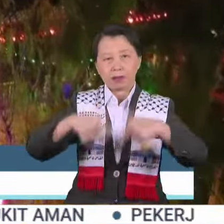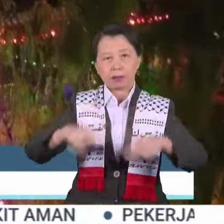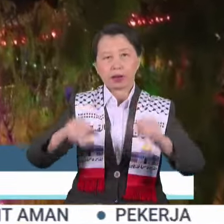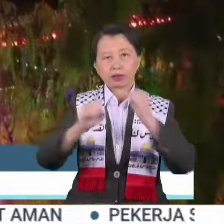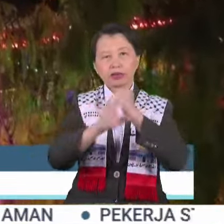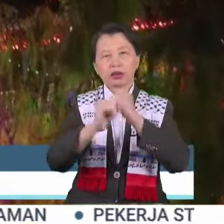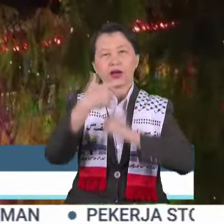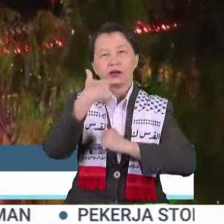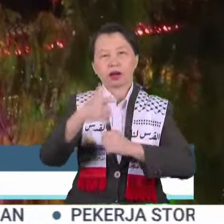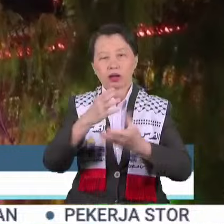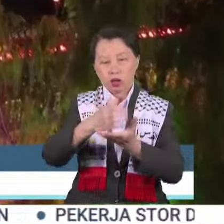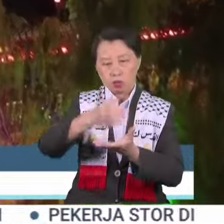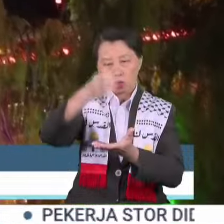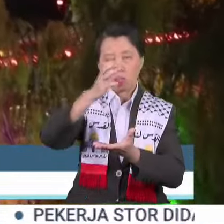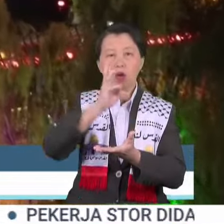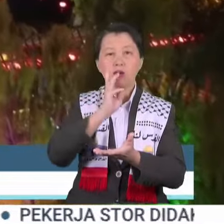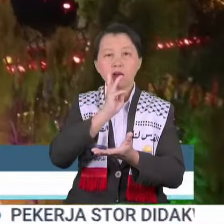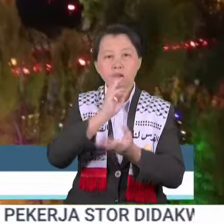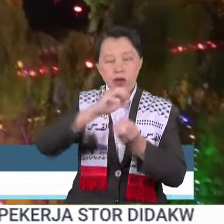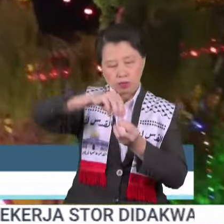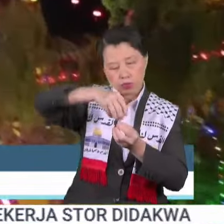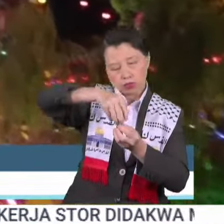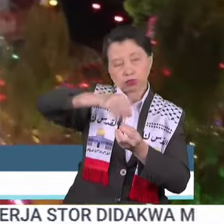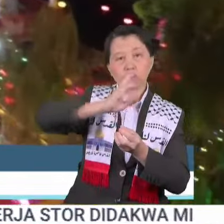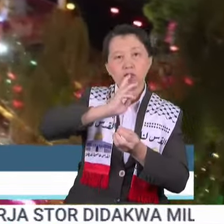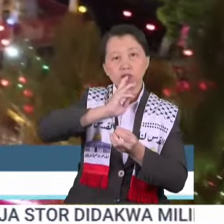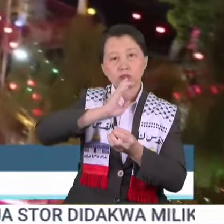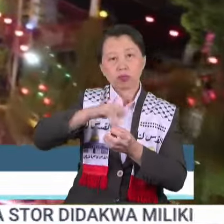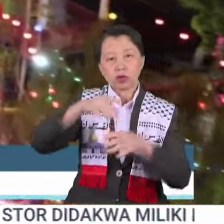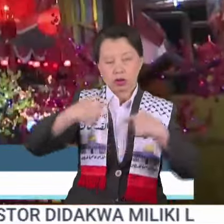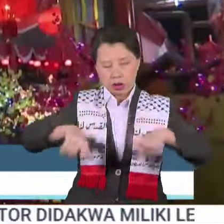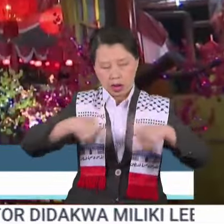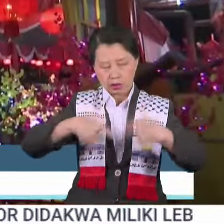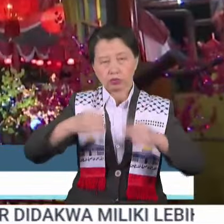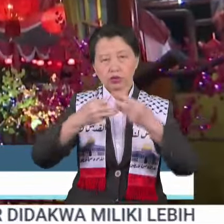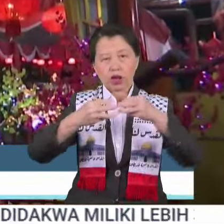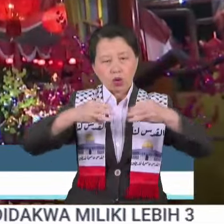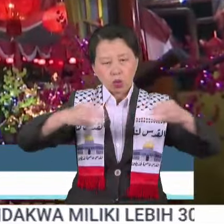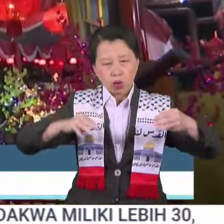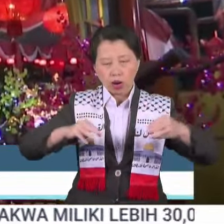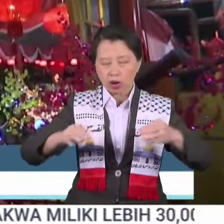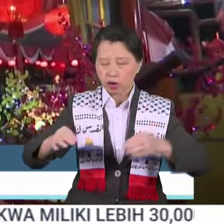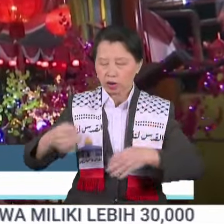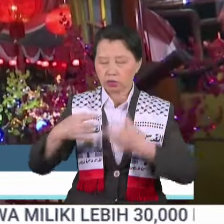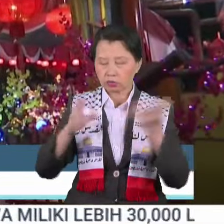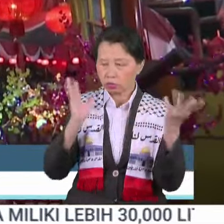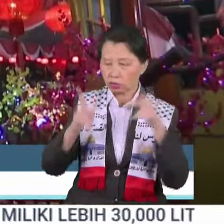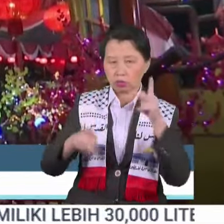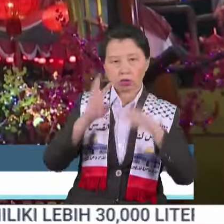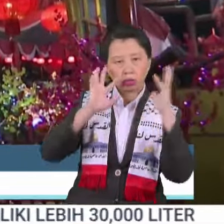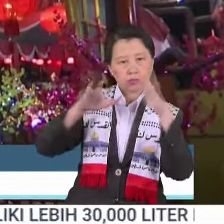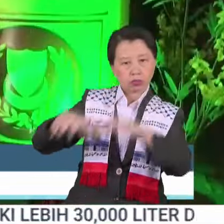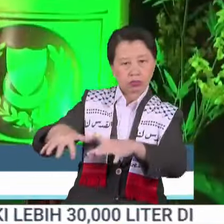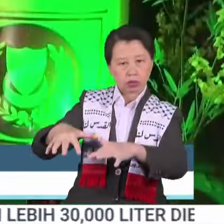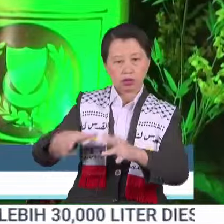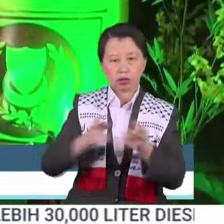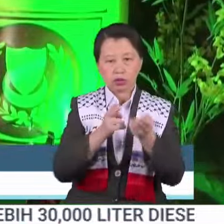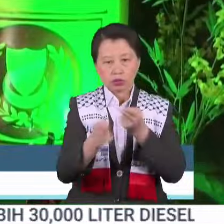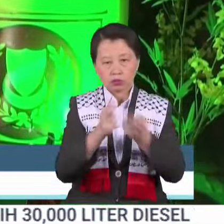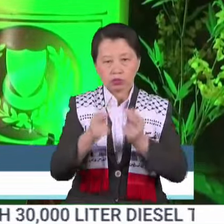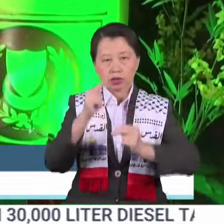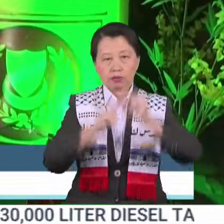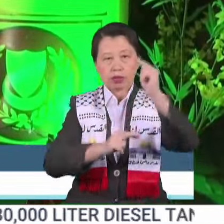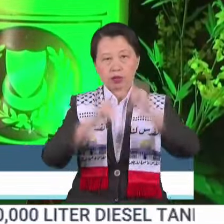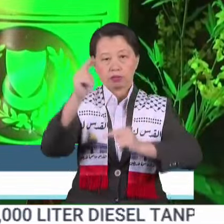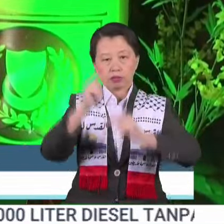lama, botol air, penutup botol, kayu dan wayar menarik perhatian orang ramai. Usaha